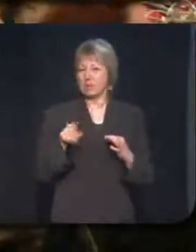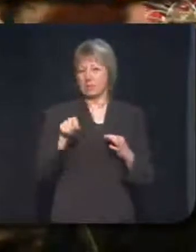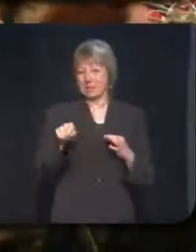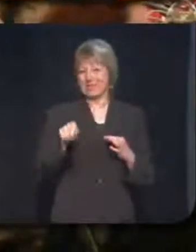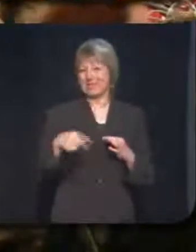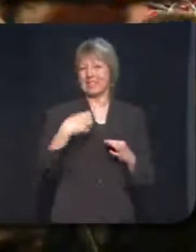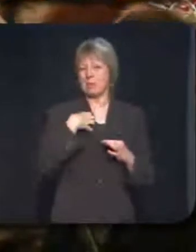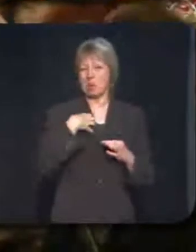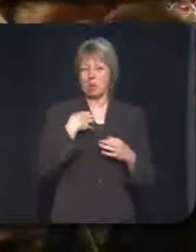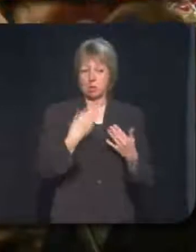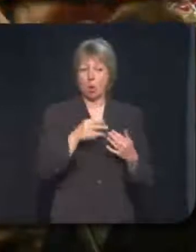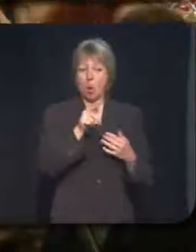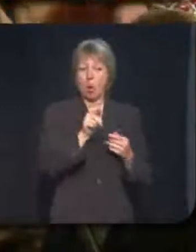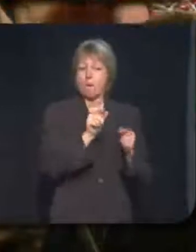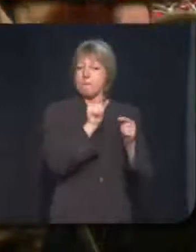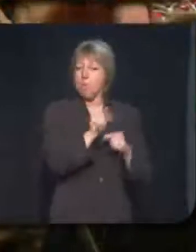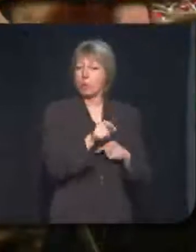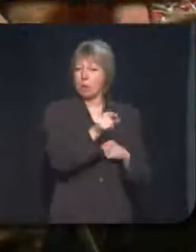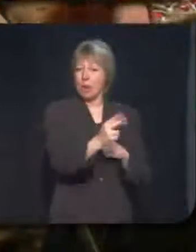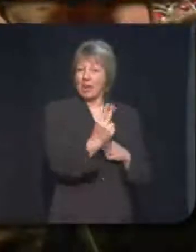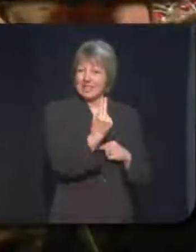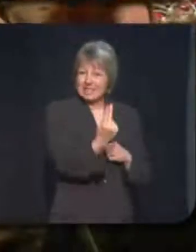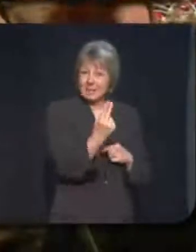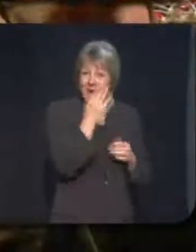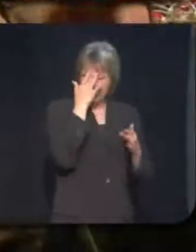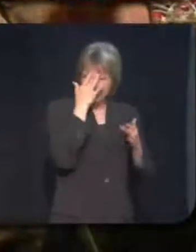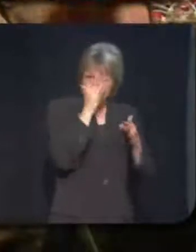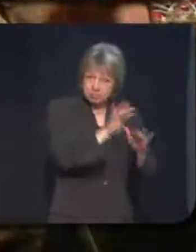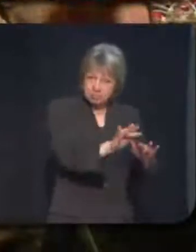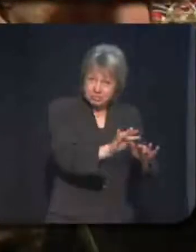Annahme solcher Module wie Modul 2